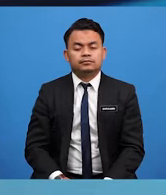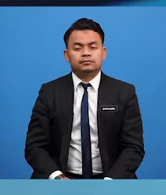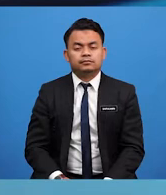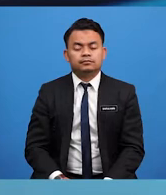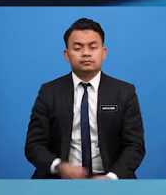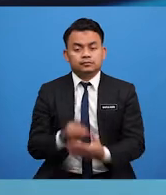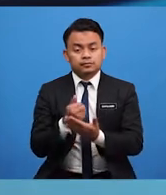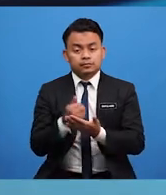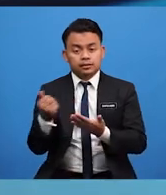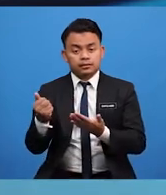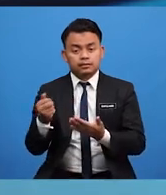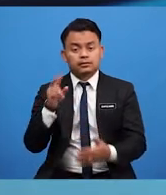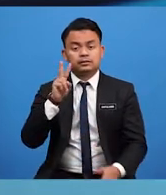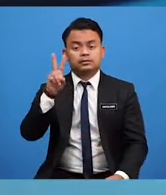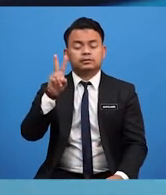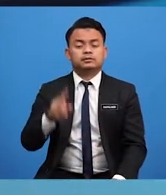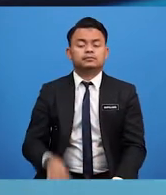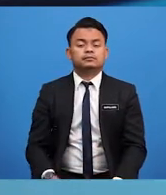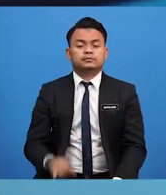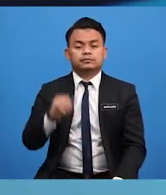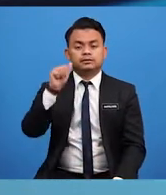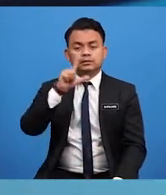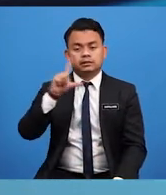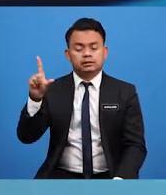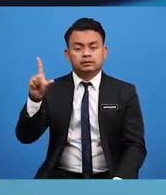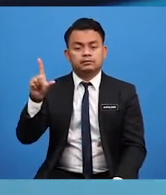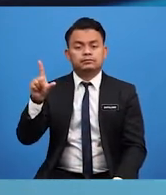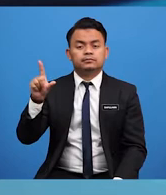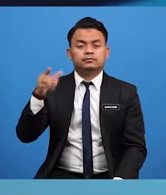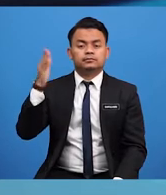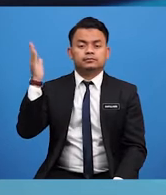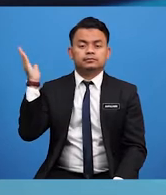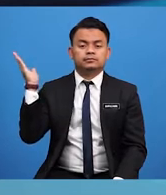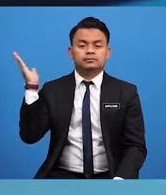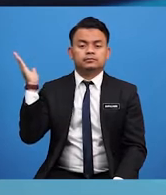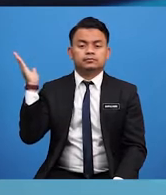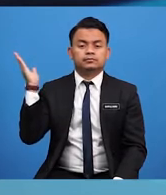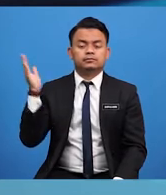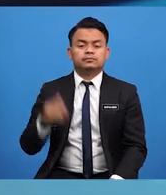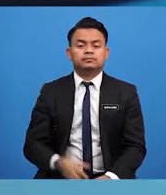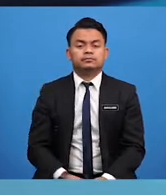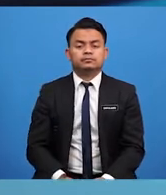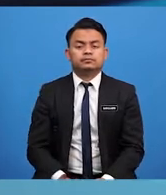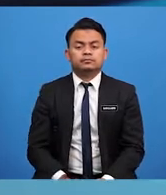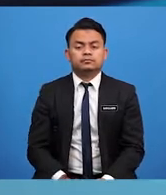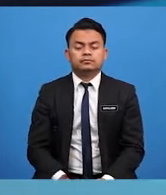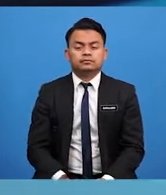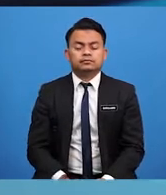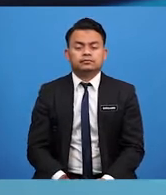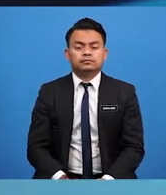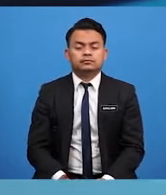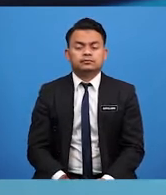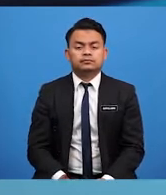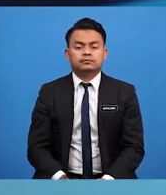Peralatan yang kedua ialah cerek elektrik. Cerek elektrik digunakan